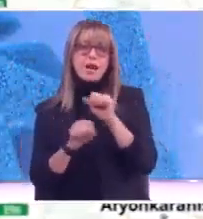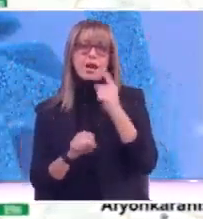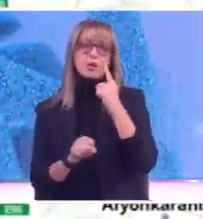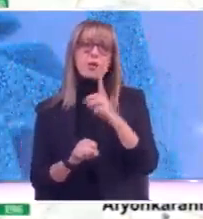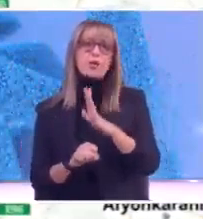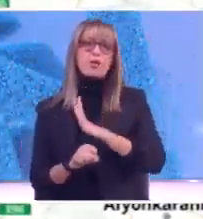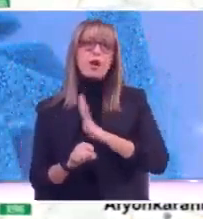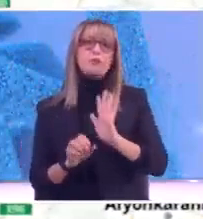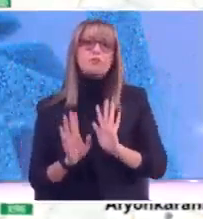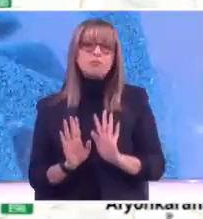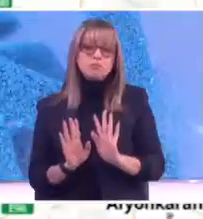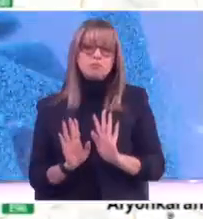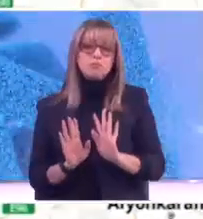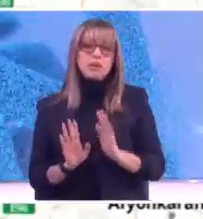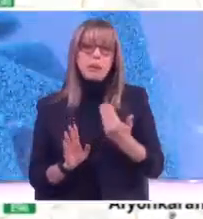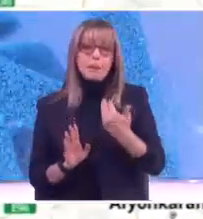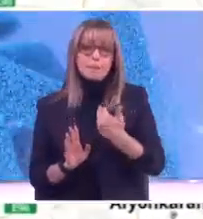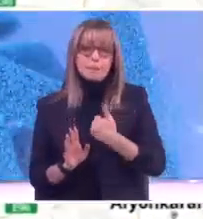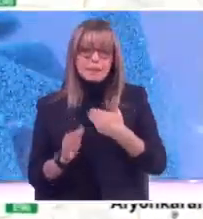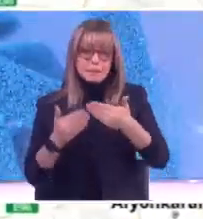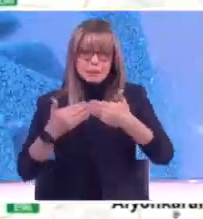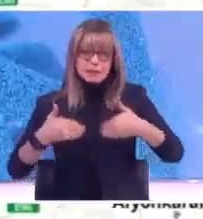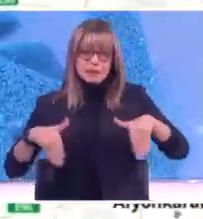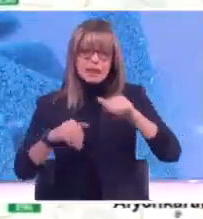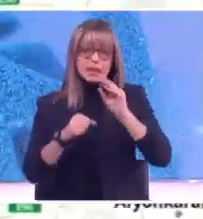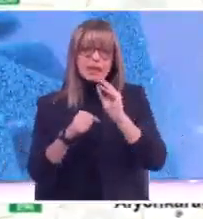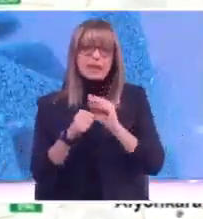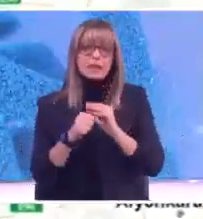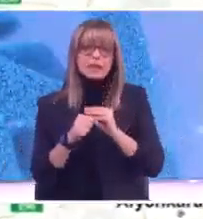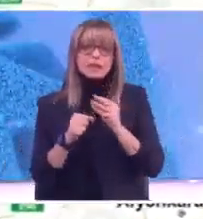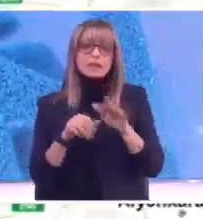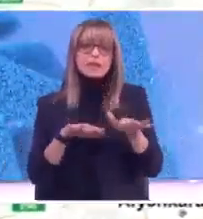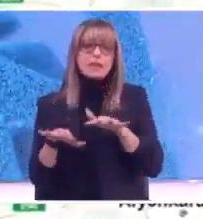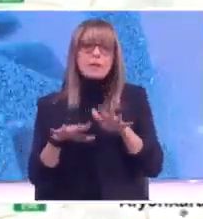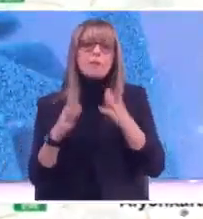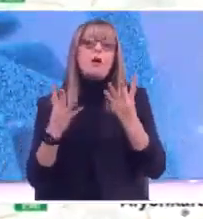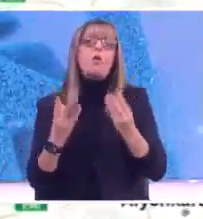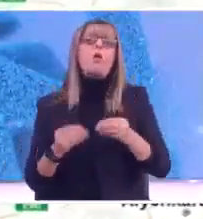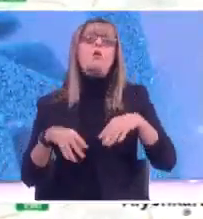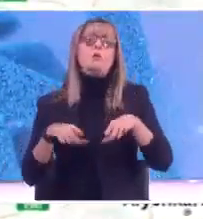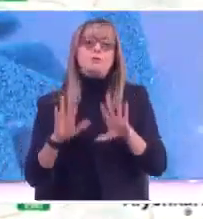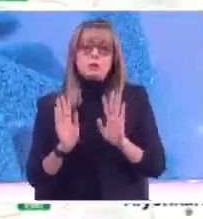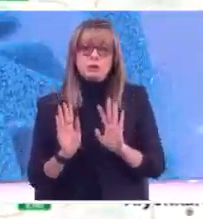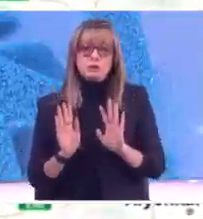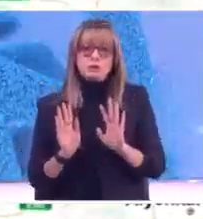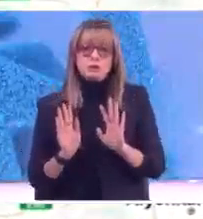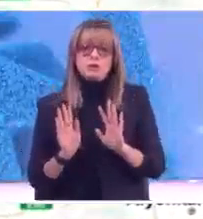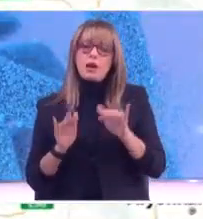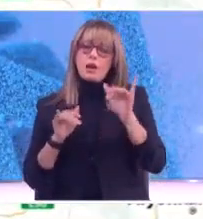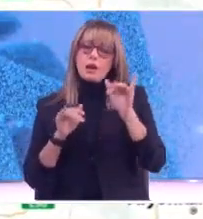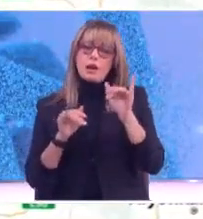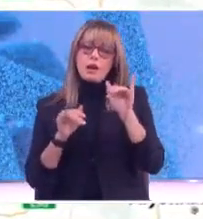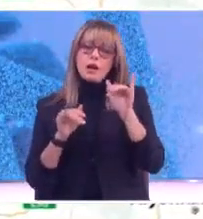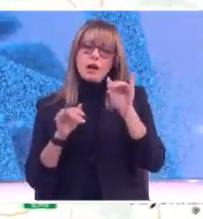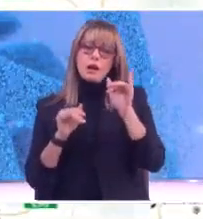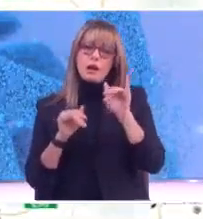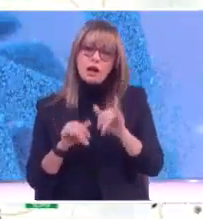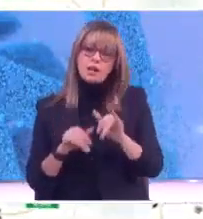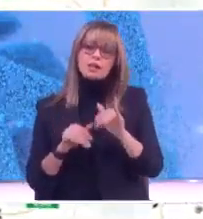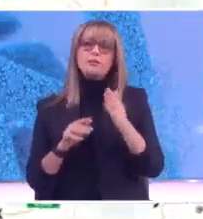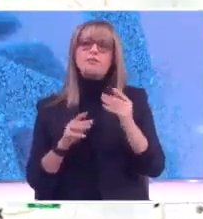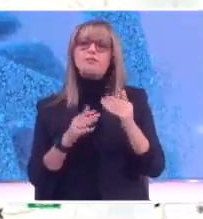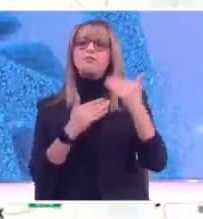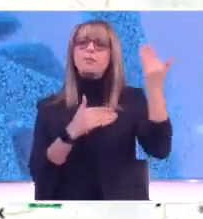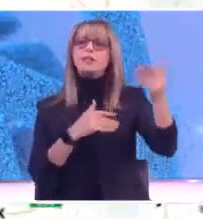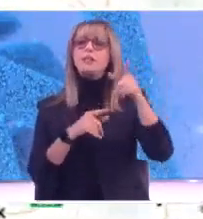ne kadar bizim sınırlarımız içerisinde meydana gelen bir deprem olmasa da aynı Sisam depreminin İzmir'i